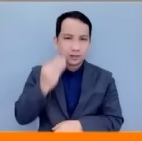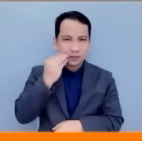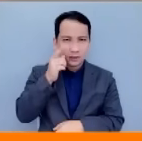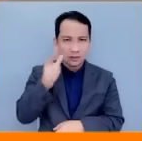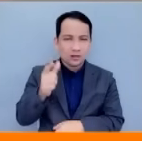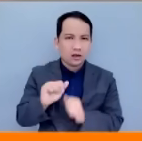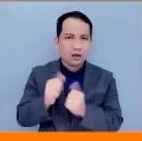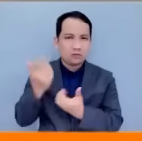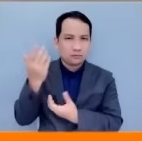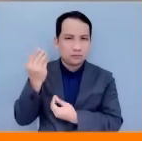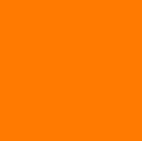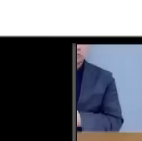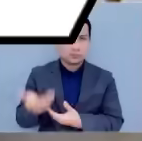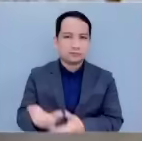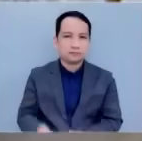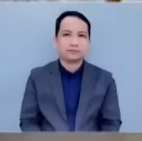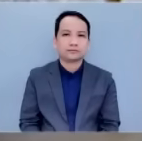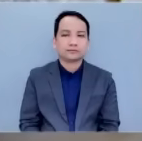dyan?